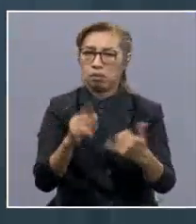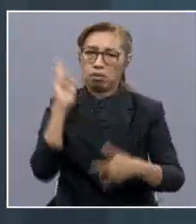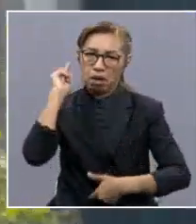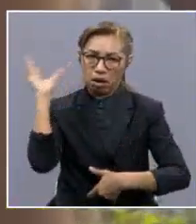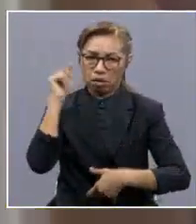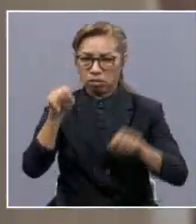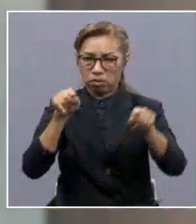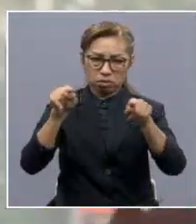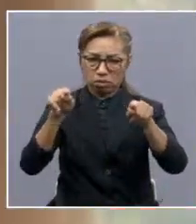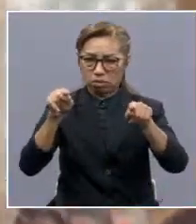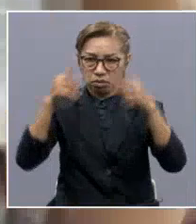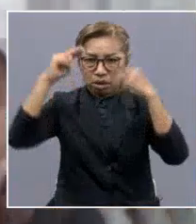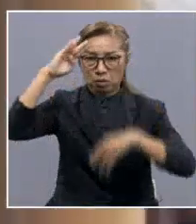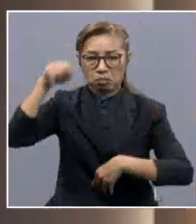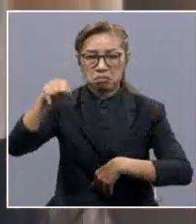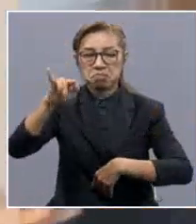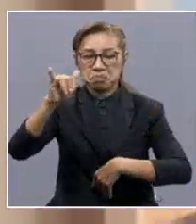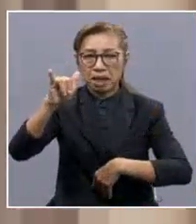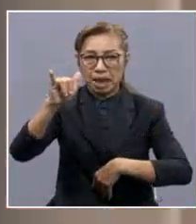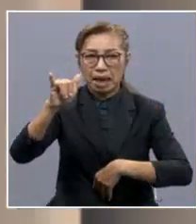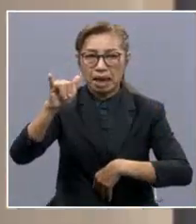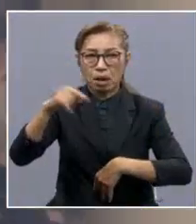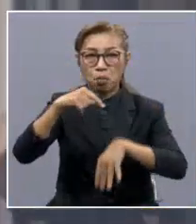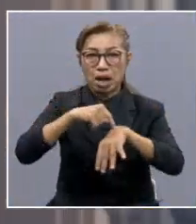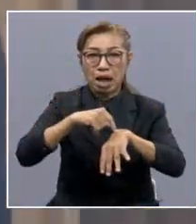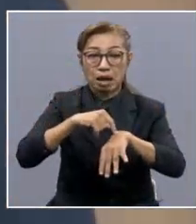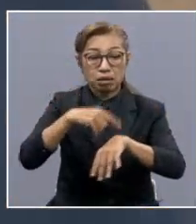าวออกมาว่าท่านนายกเนี่ยนะคะจะเลื่อนเวลาออก